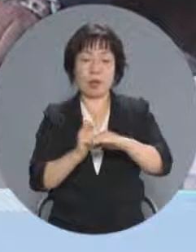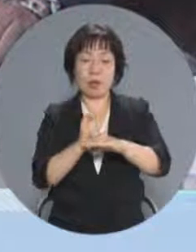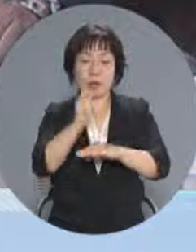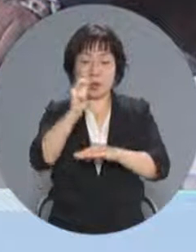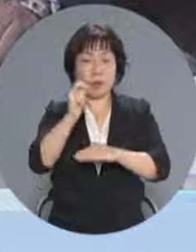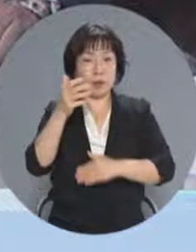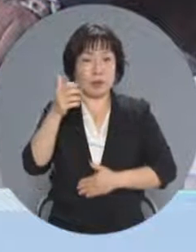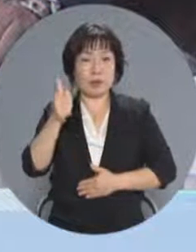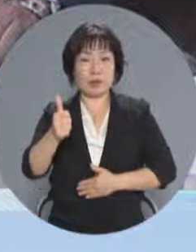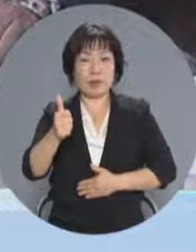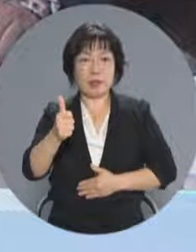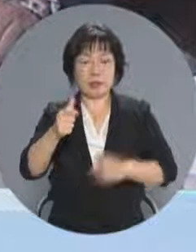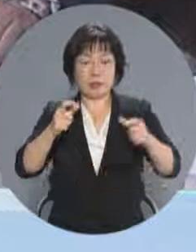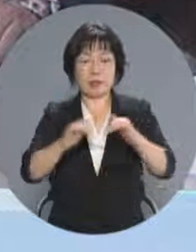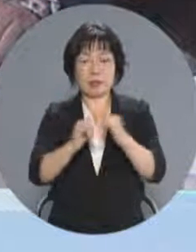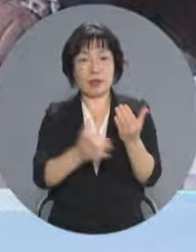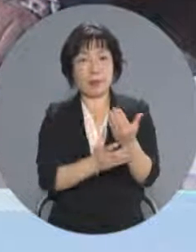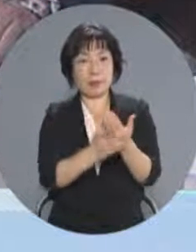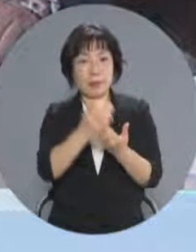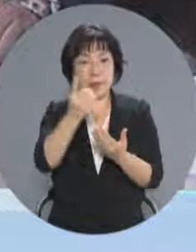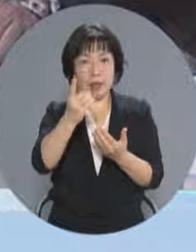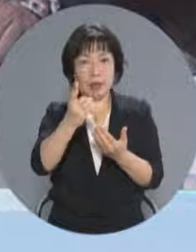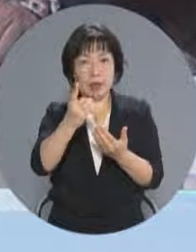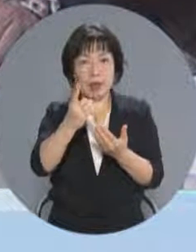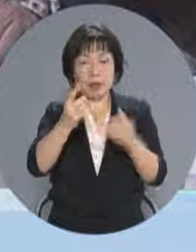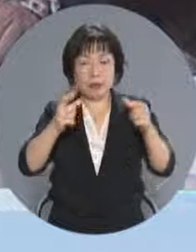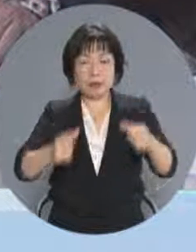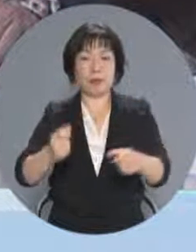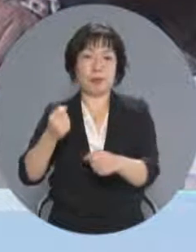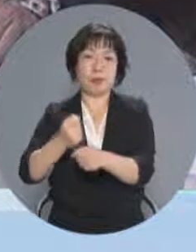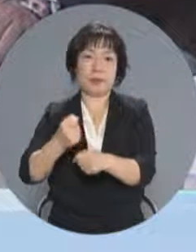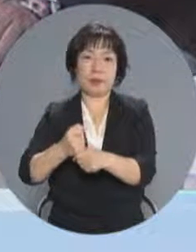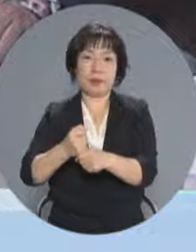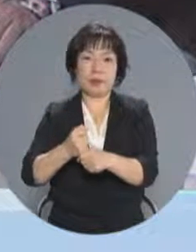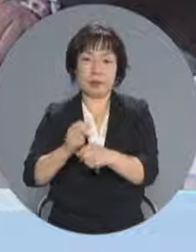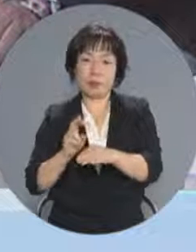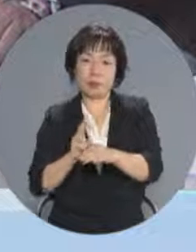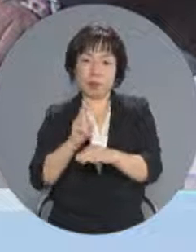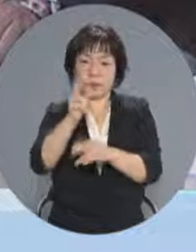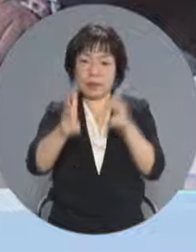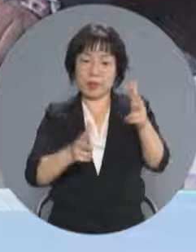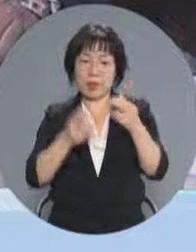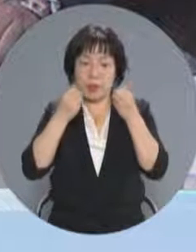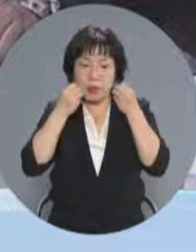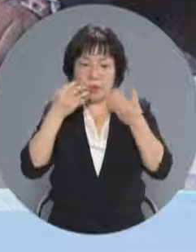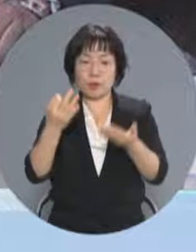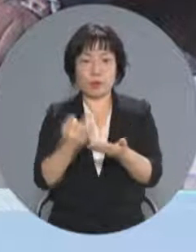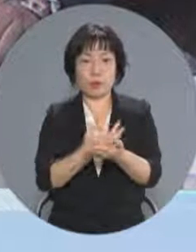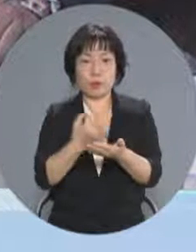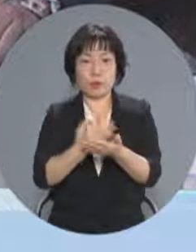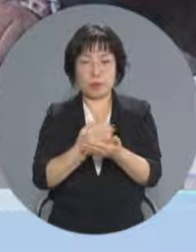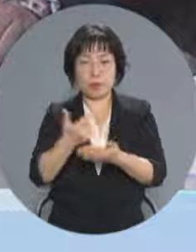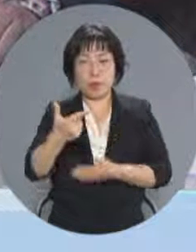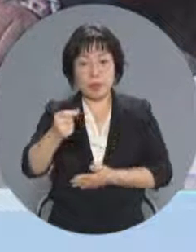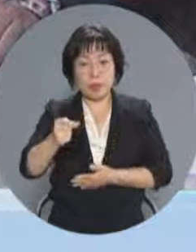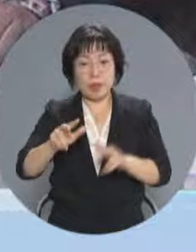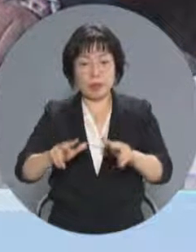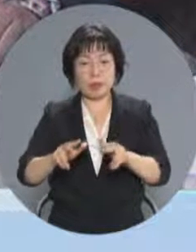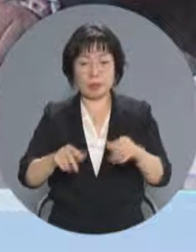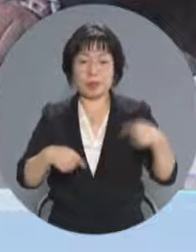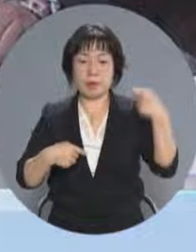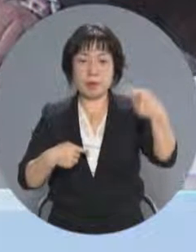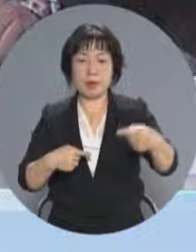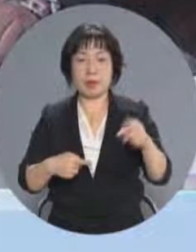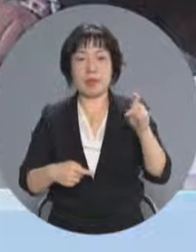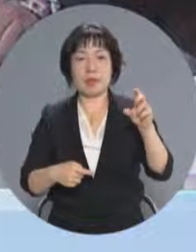고흥군수는 군민 통합의 실현에 한화대 고흥을 만들고 우주 산업 등 새 먹거리를 통해 6만 인구를 10만